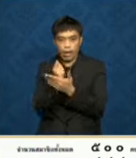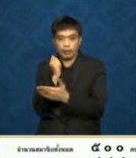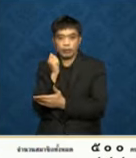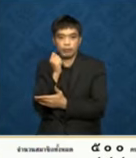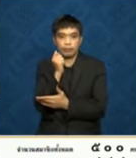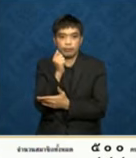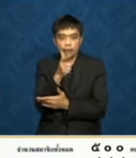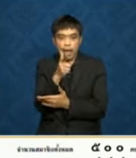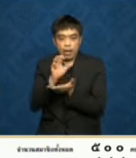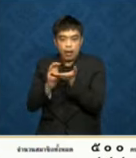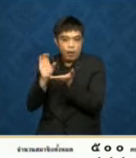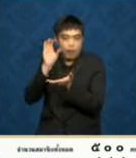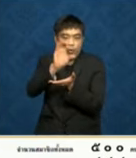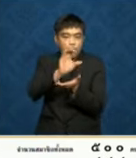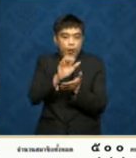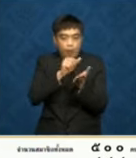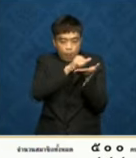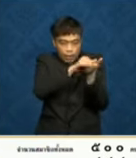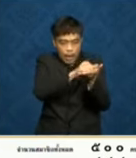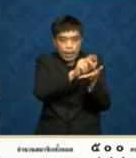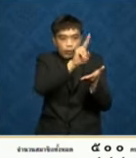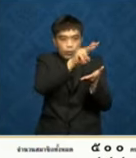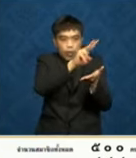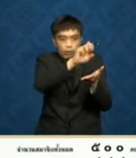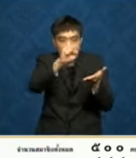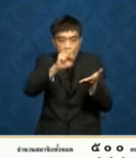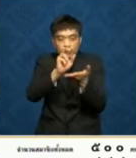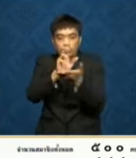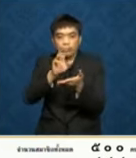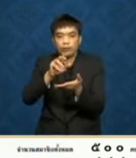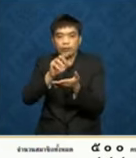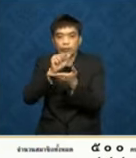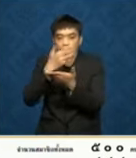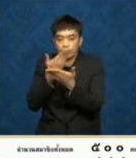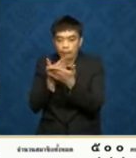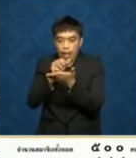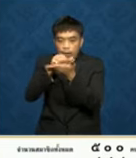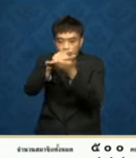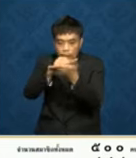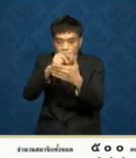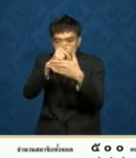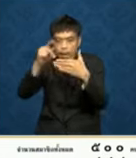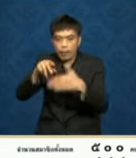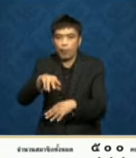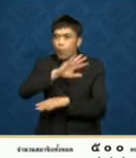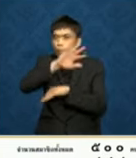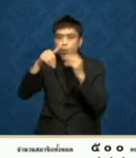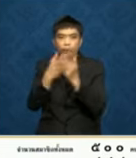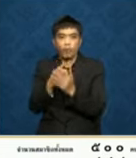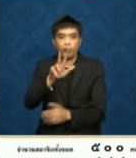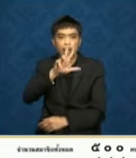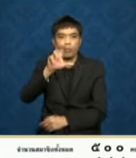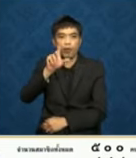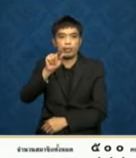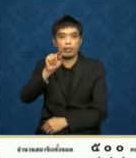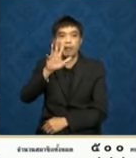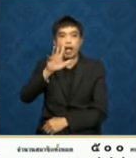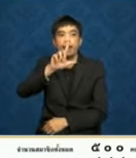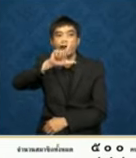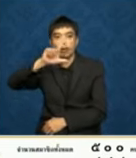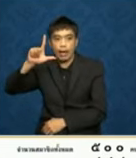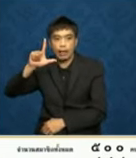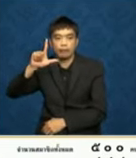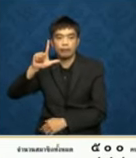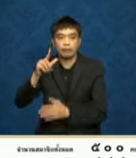ระมาณบริการละ 200, บาท รวม 1,626 บริการต้องใช้งบประมาณ เรา ๆ 325 ล้านส่น ก้อนขวาม